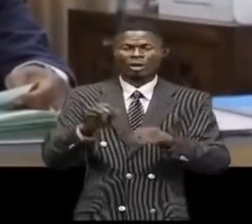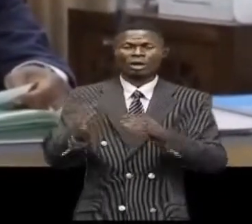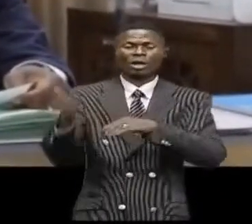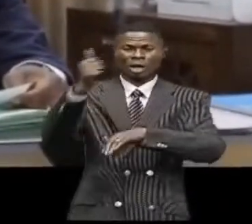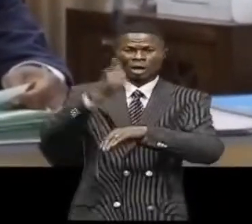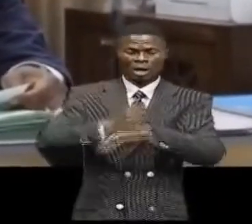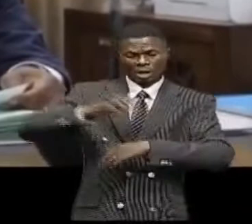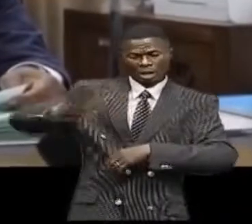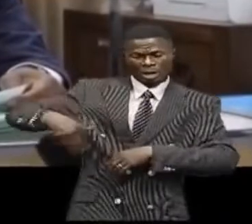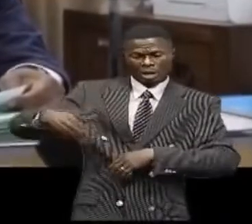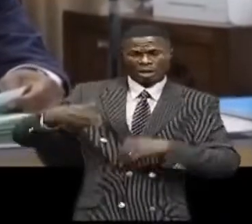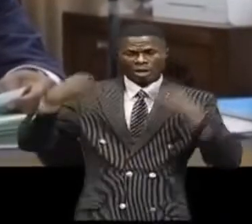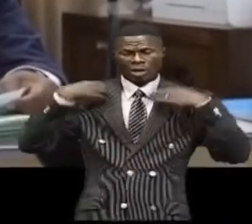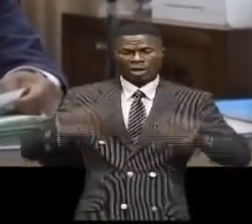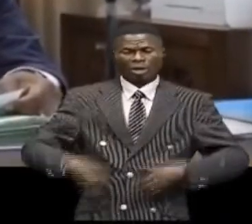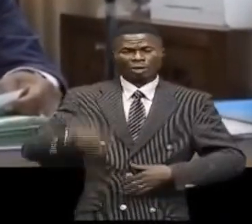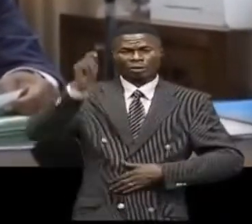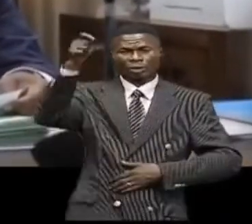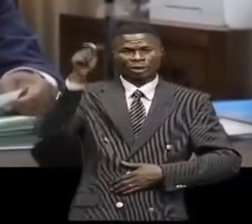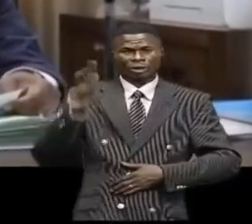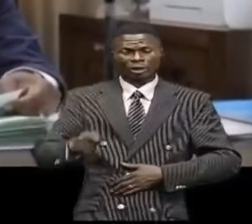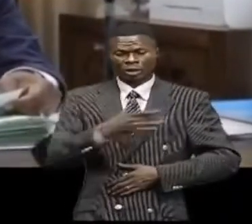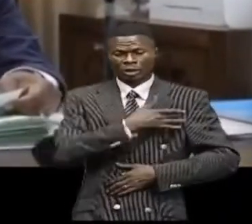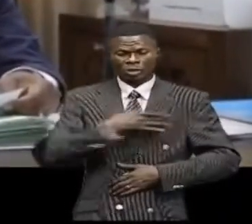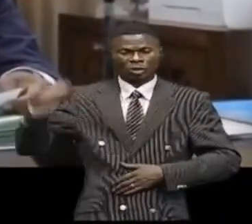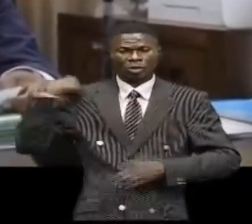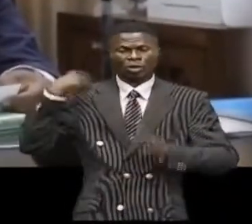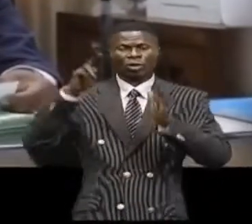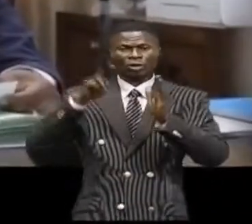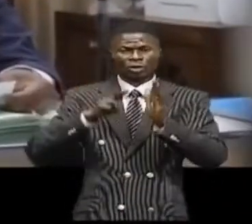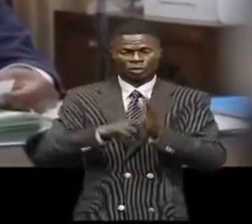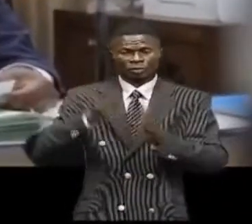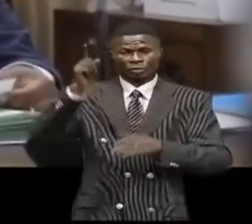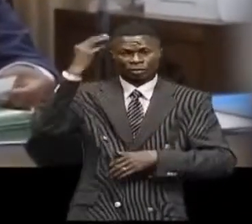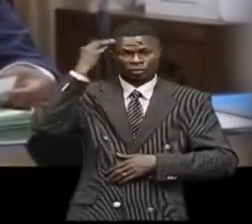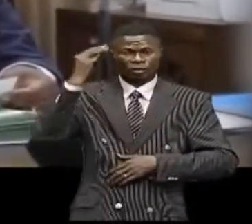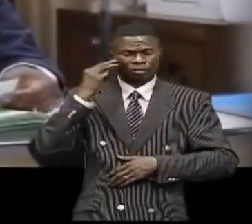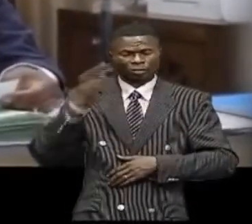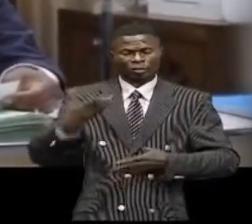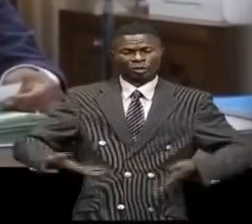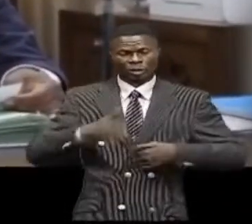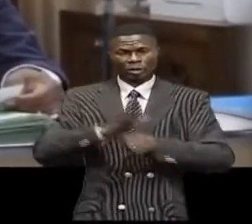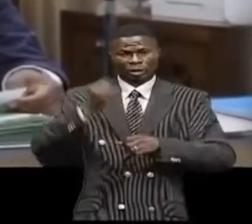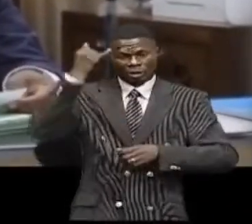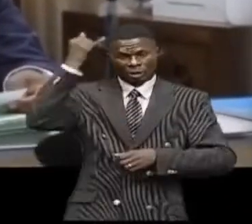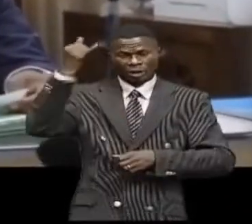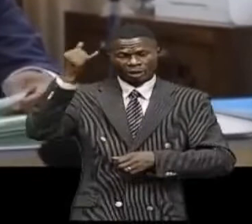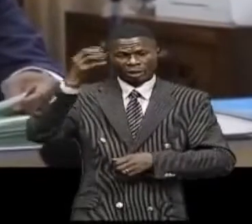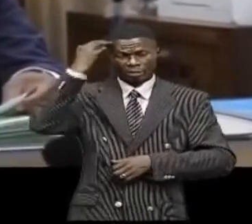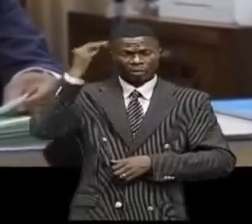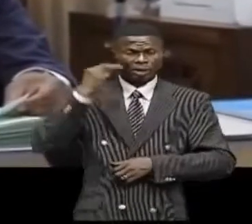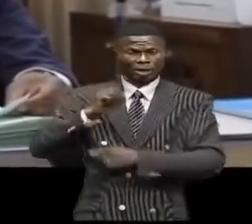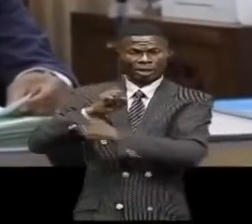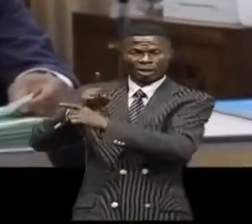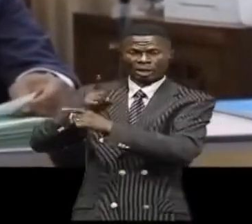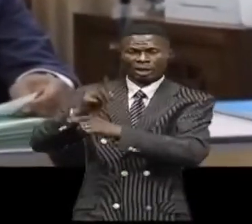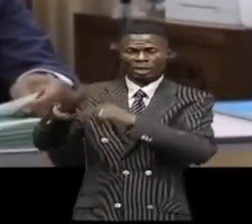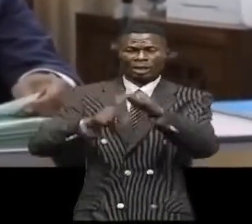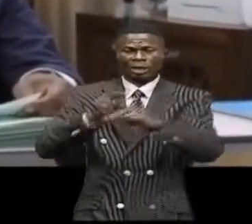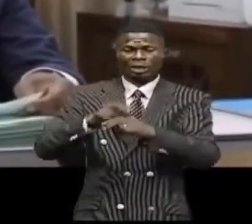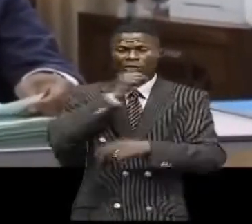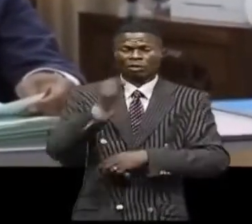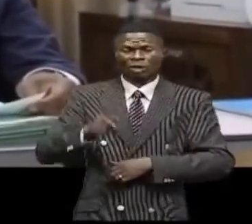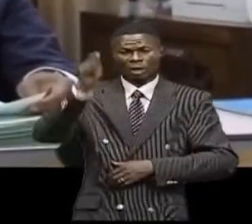confections des tenues militaires. Au nom du gouvernement, il a salué l'initiative du ministre de la Défense nationale et ancien combattant